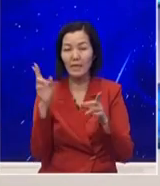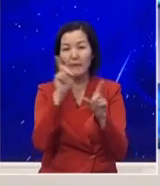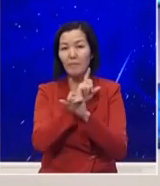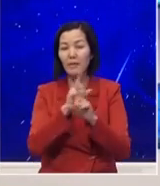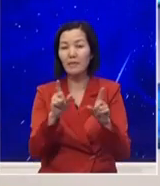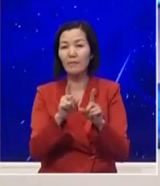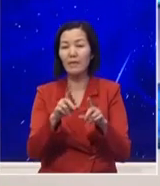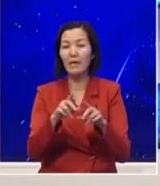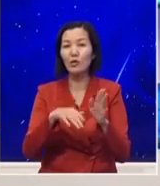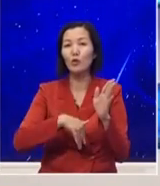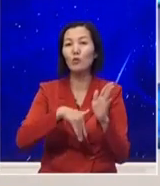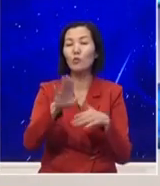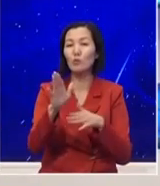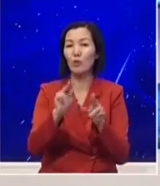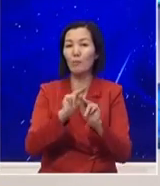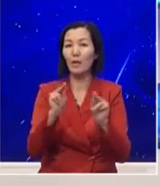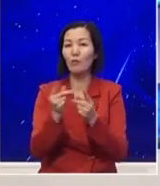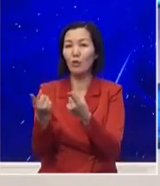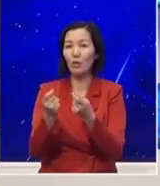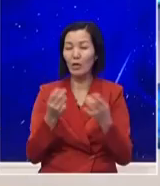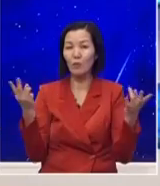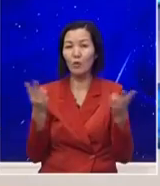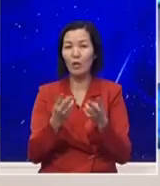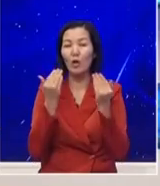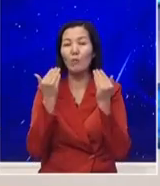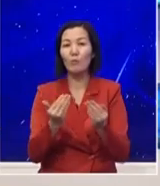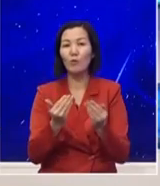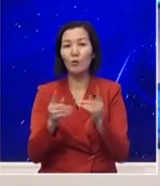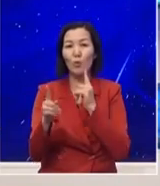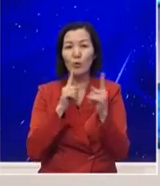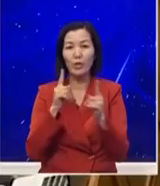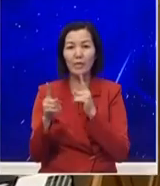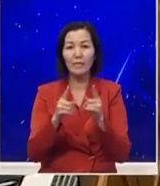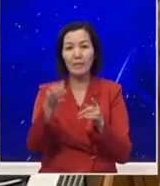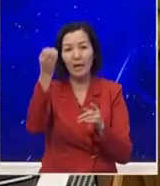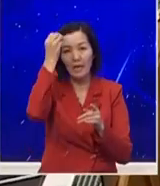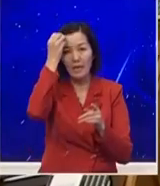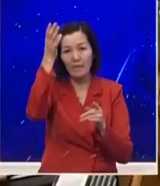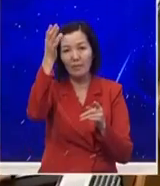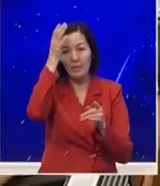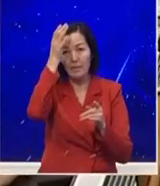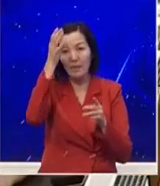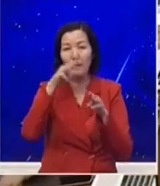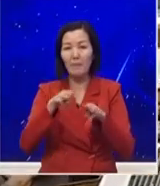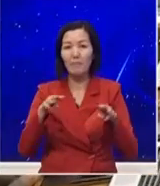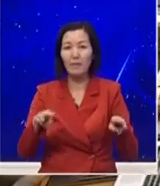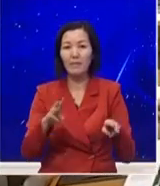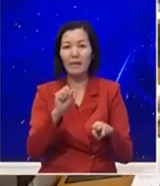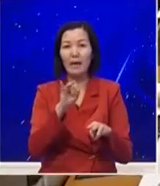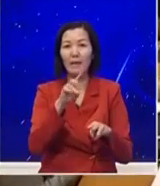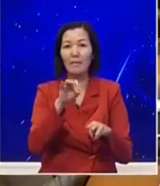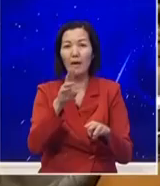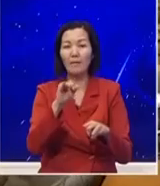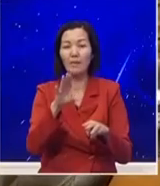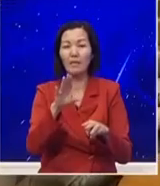кадрлерді тарту керек. Бүгін мәжілістің жалпы отырысында Жұлдыз Сүлейменова білім және ғылым министрі Асхат Аймағамбетовке депутаттық